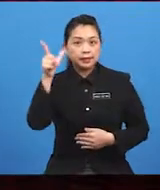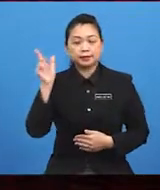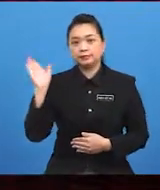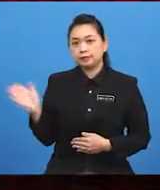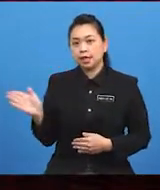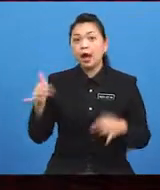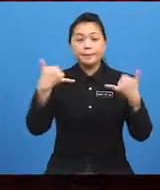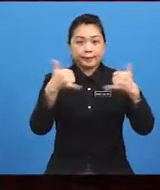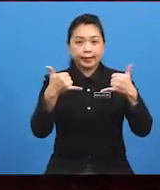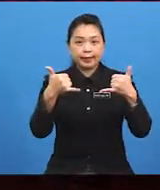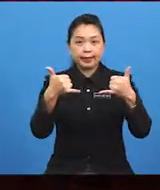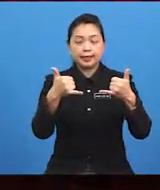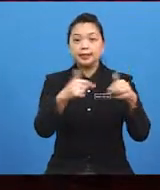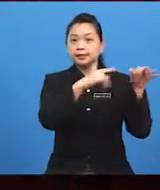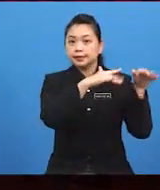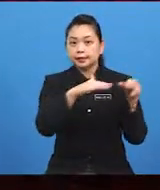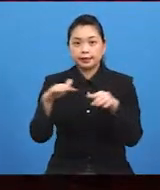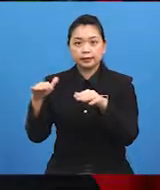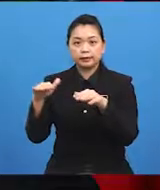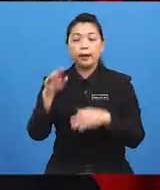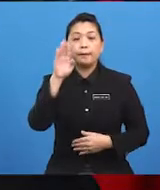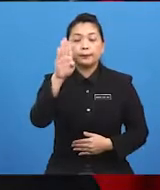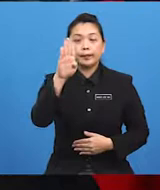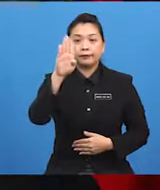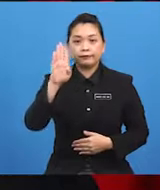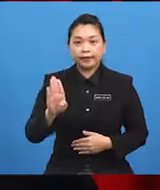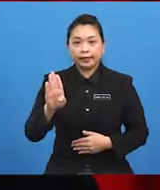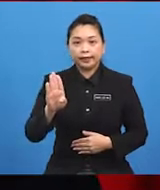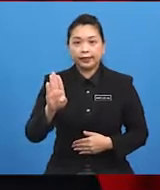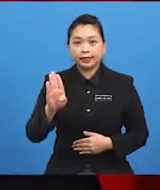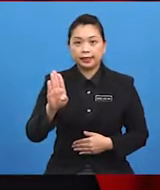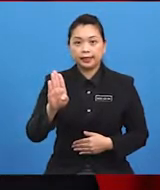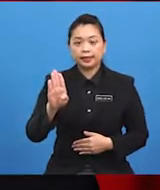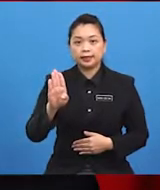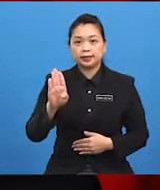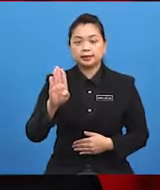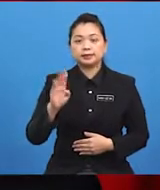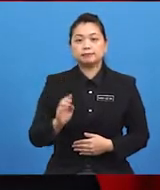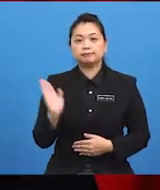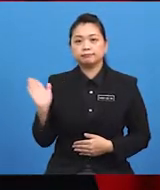Haziq memainkan skill B flat major. B flat,